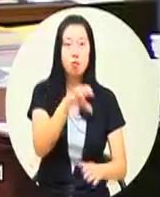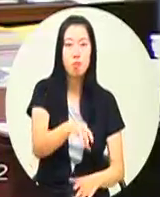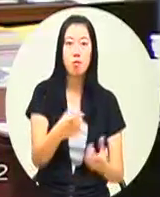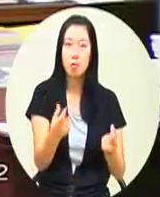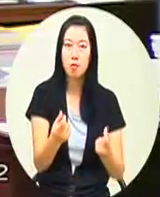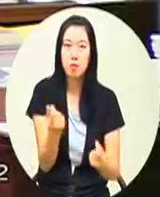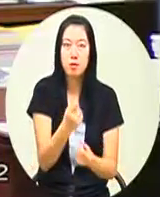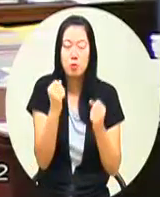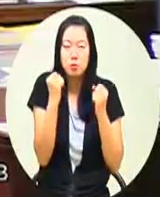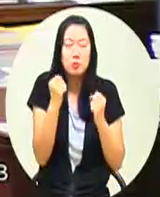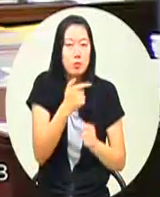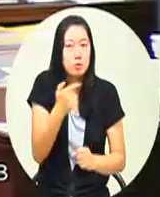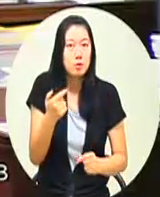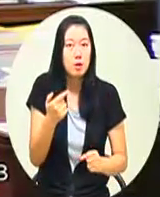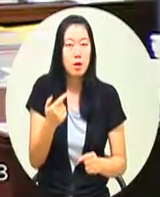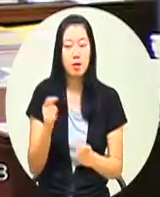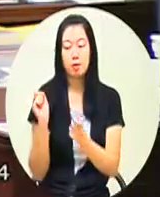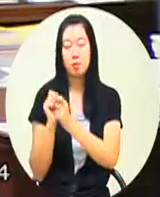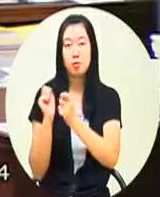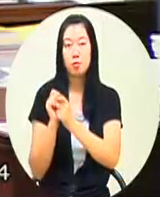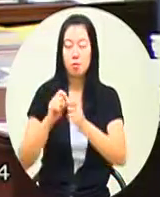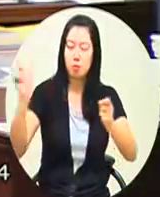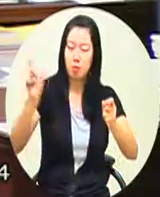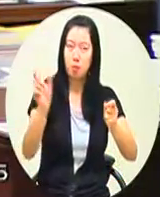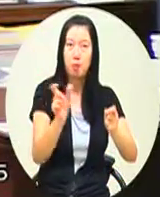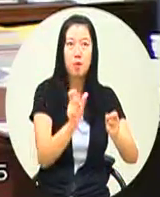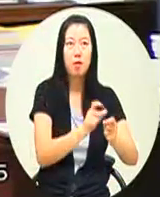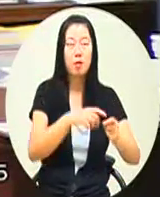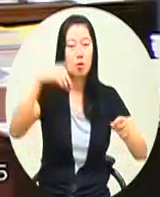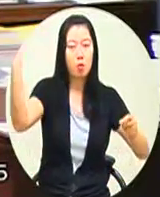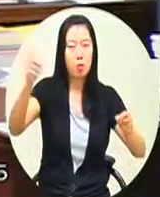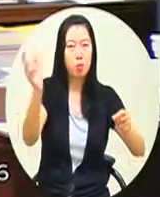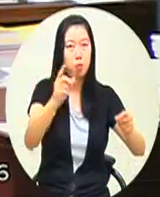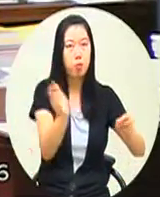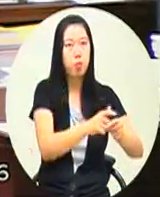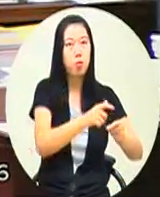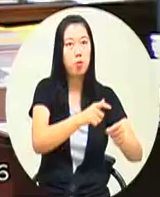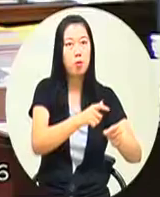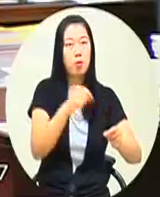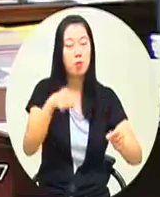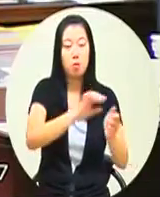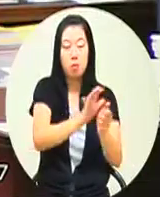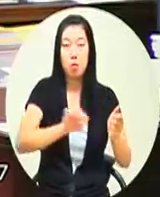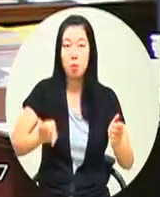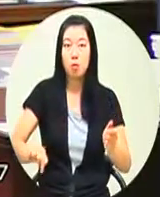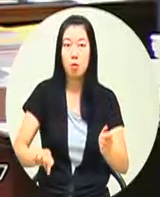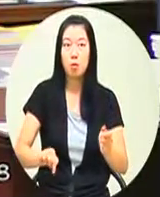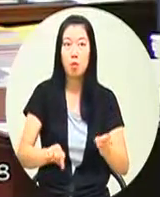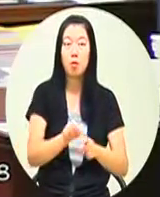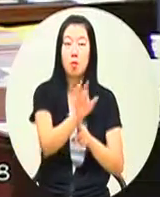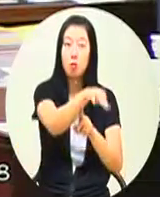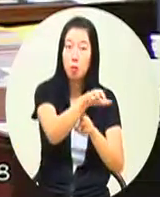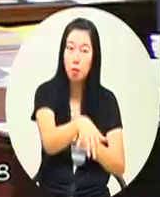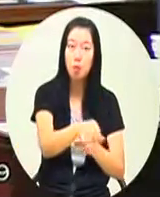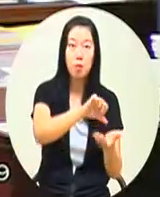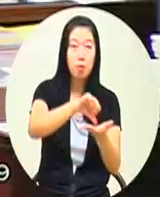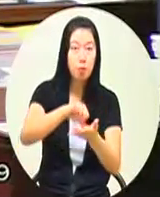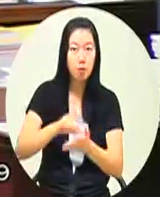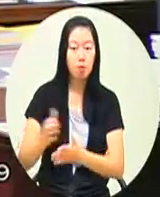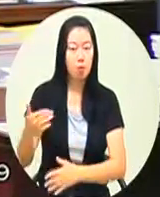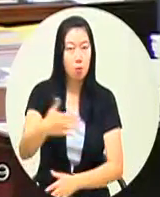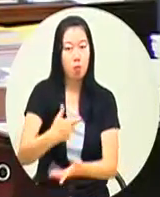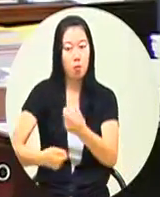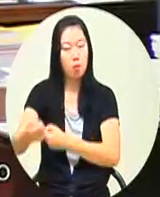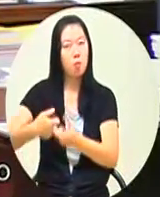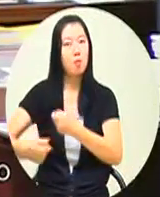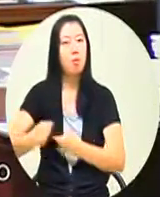的航海到这两次，哈，几十年没有那么大的风灾，其实造成我们渔业、农业，还有一些地方，其实过